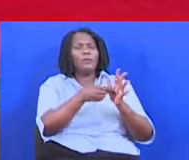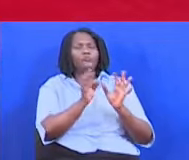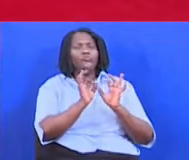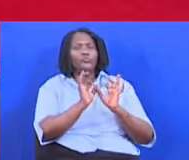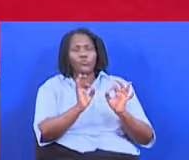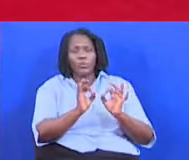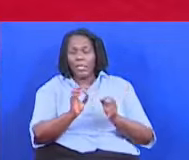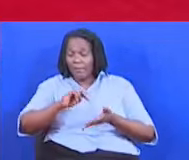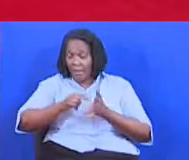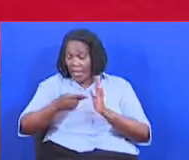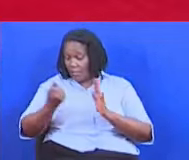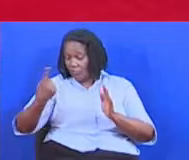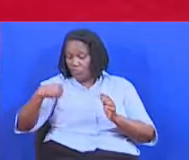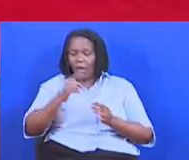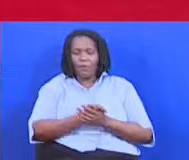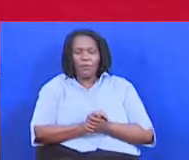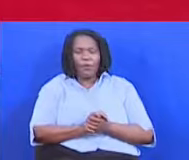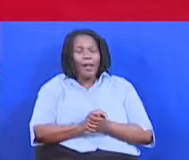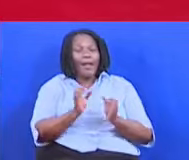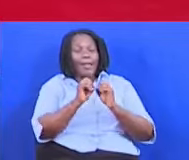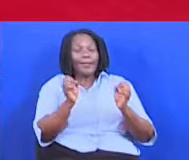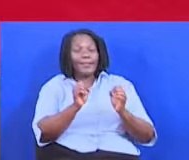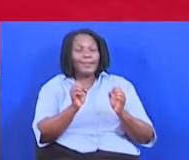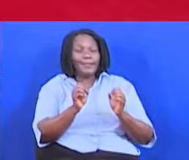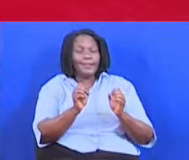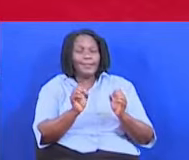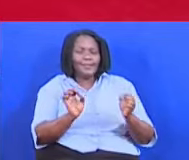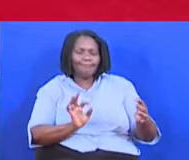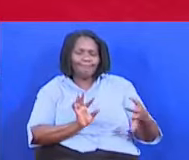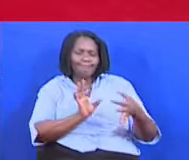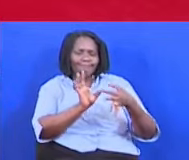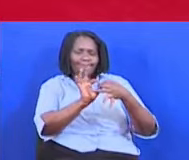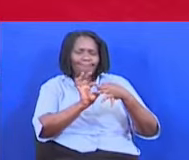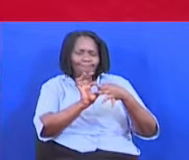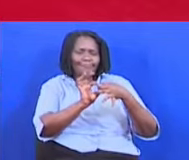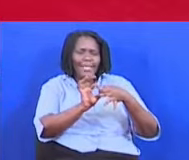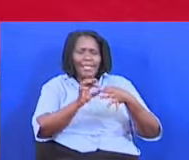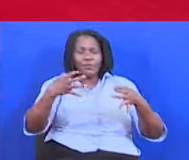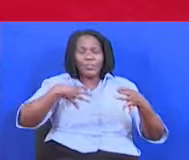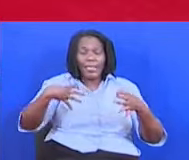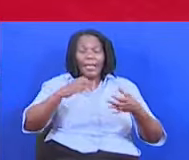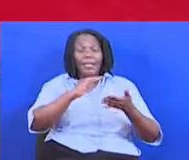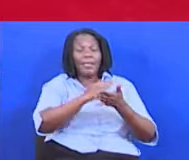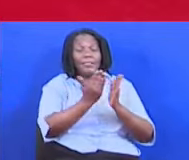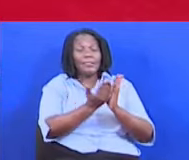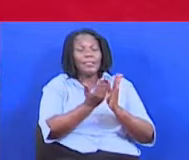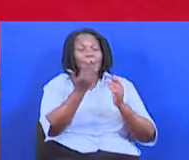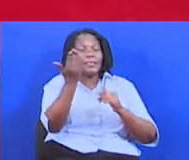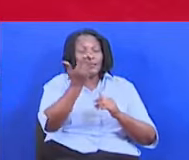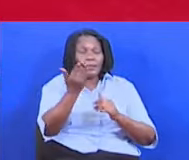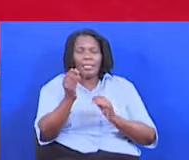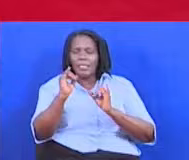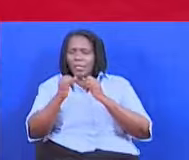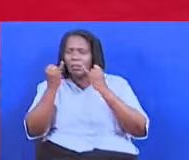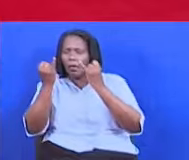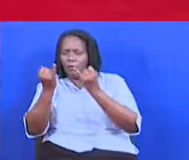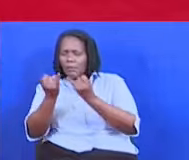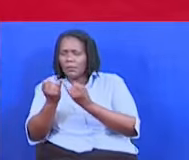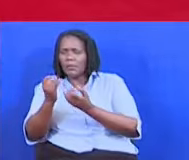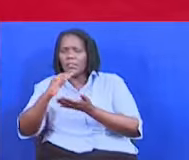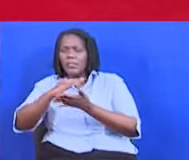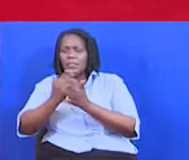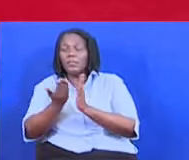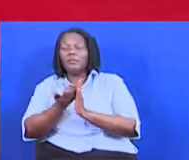tayari of course upo wa kuzishirikisha wizara na sekta nyingine, na sio wizara na sekta tu, na taasisi na sekta